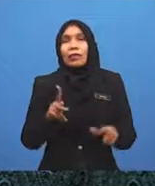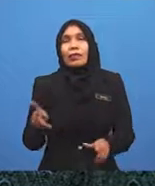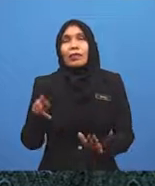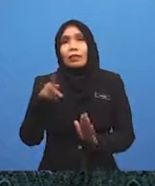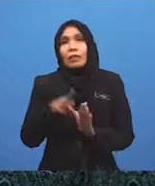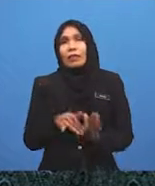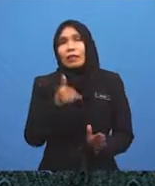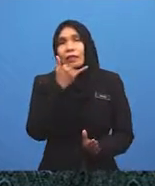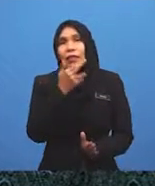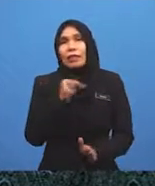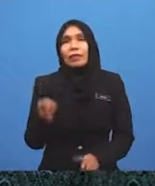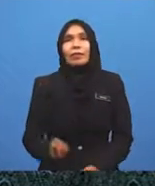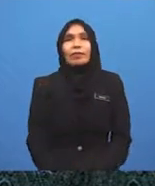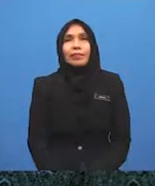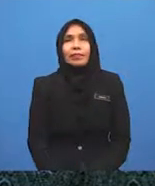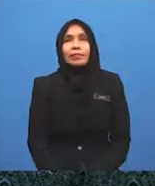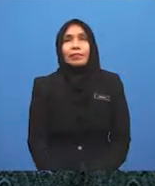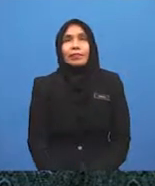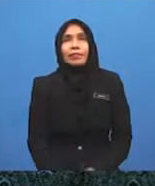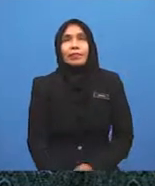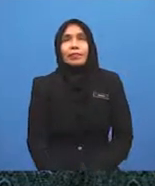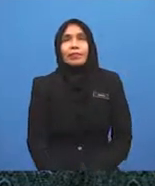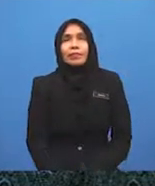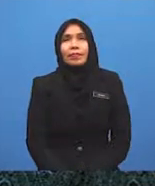kesalahan. Apakah jawapannya?